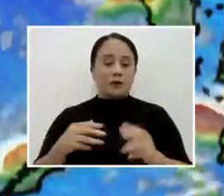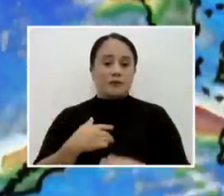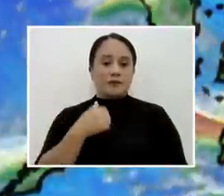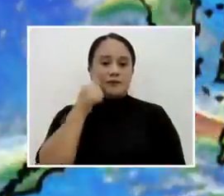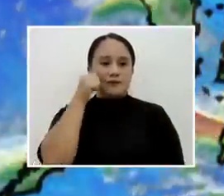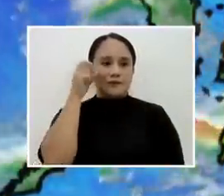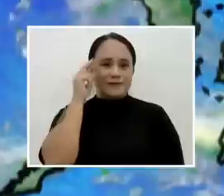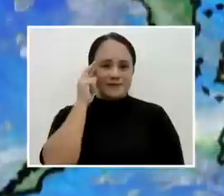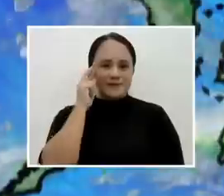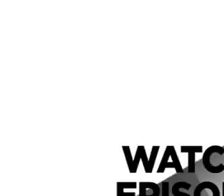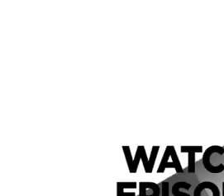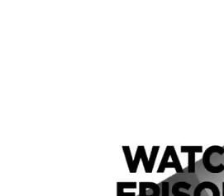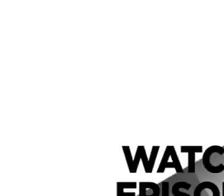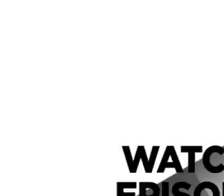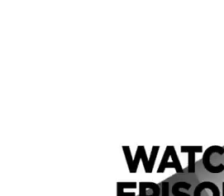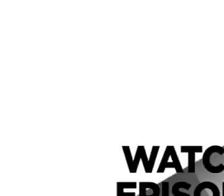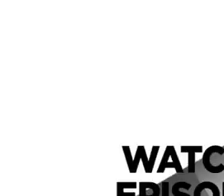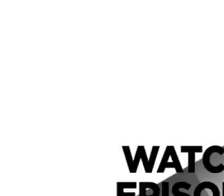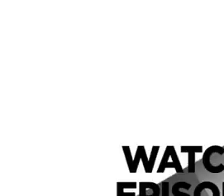Rojas. Ingat ka pamilya!